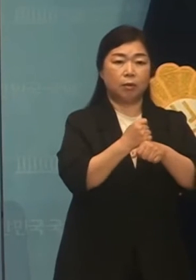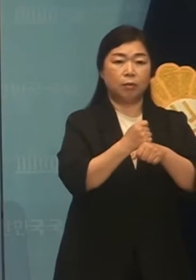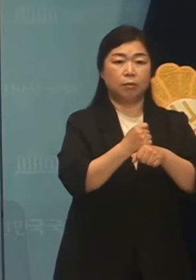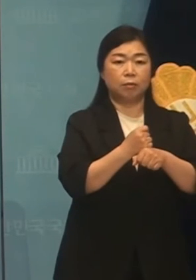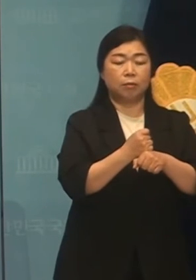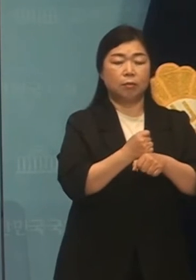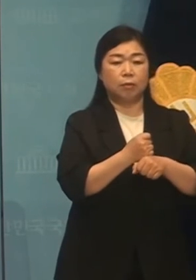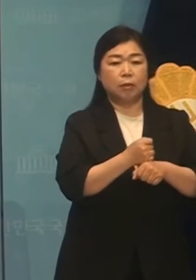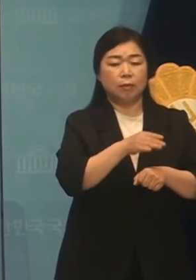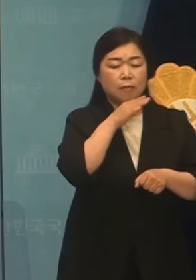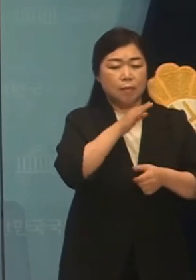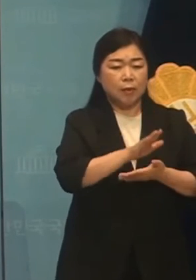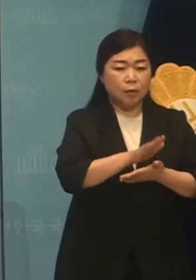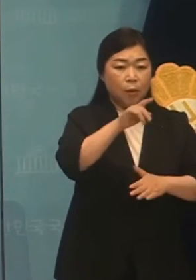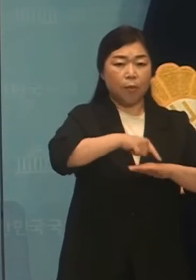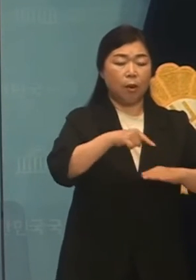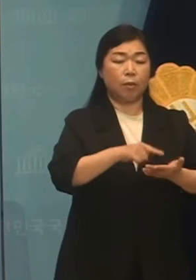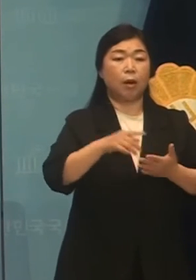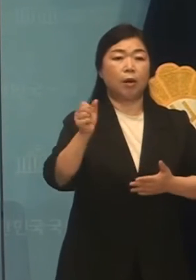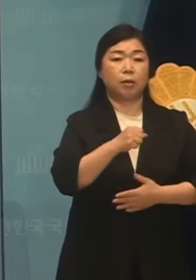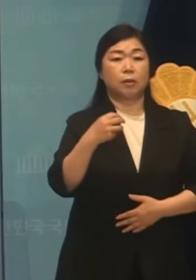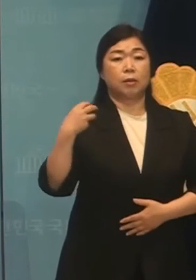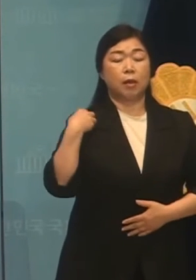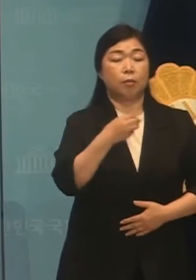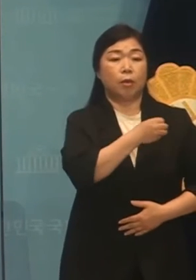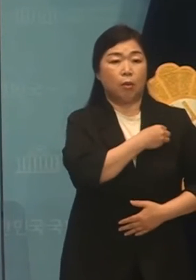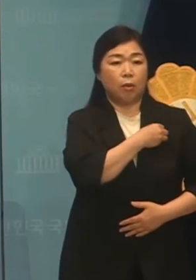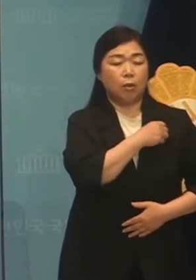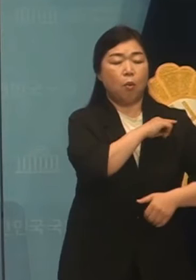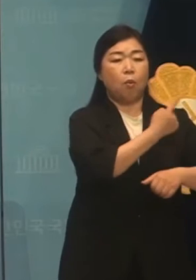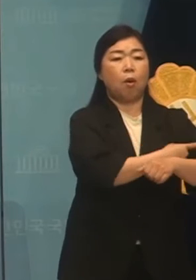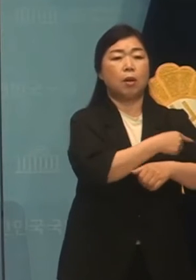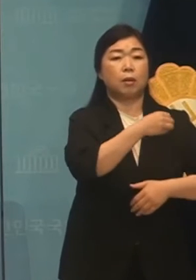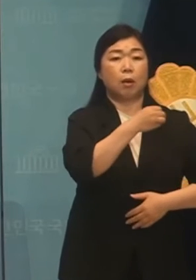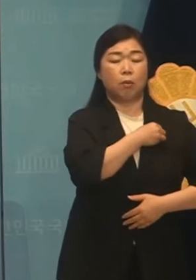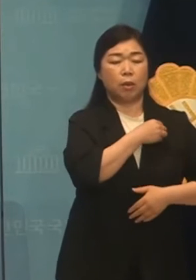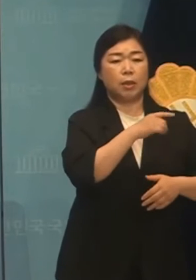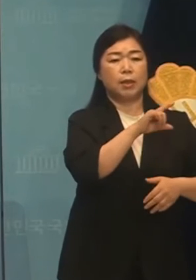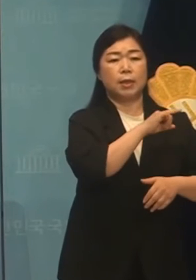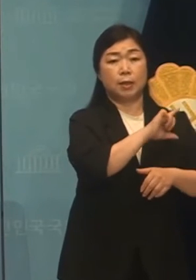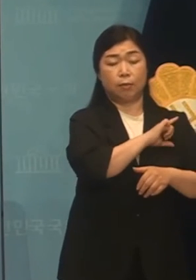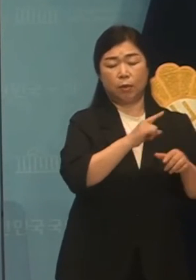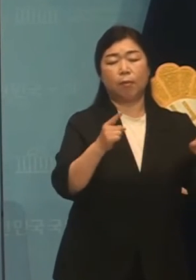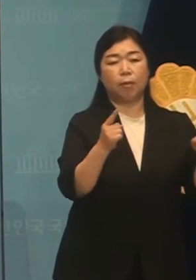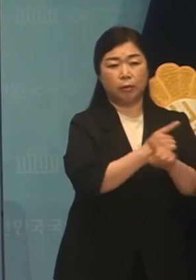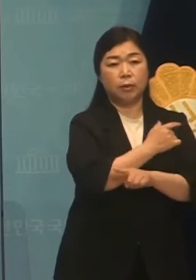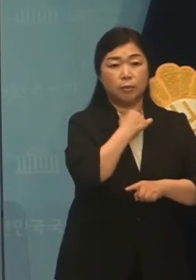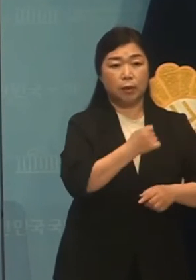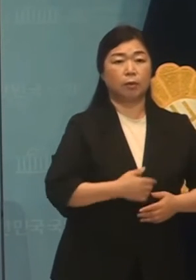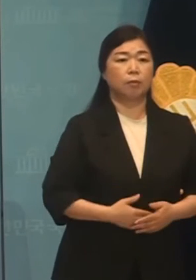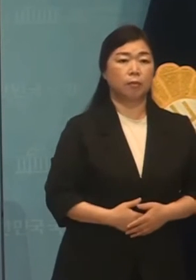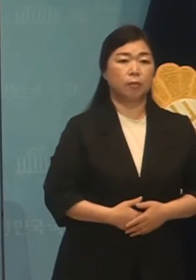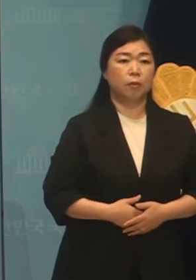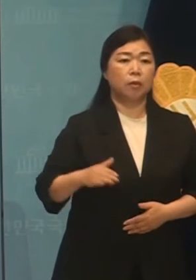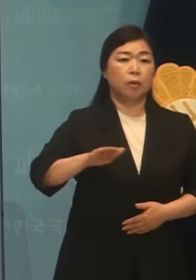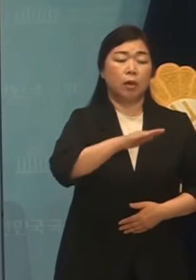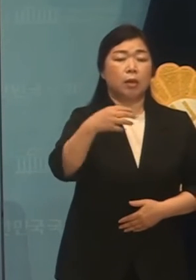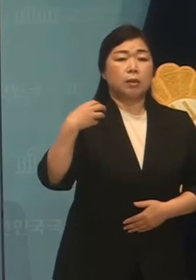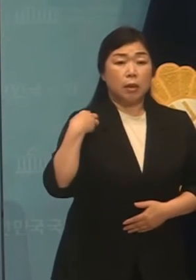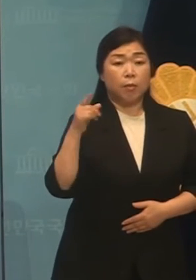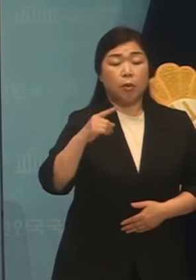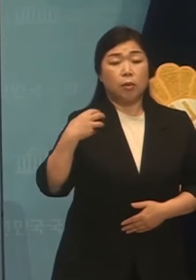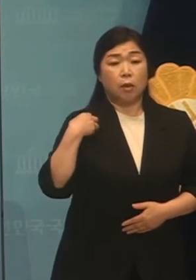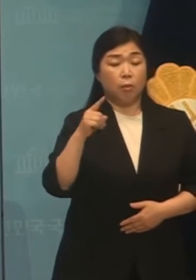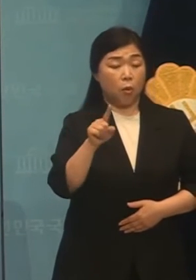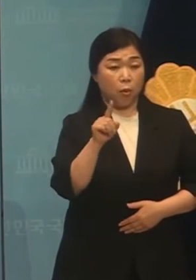당의 열성 당원들, 책임당원에서 권리당원으로 이름부터 바꾸겠습니다. 우리 당의 책임당원은 책임만